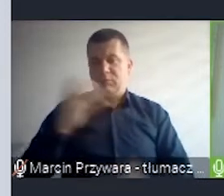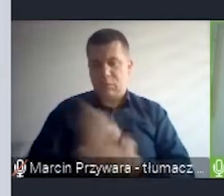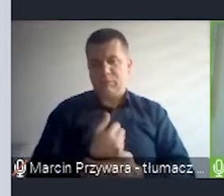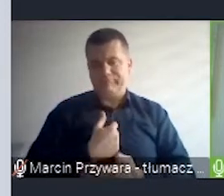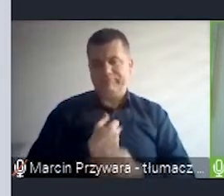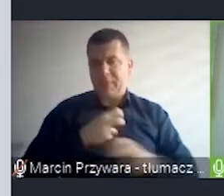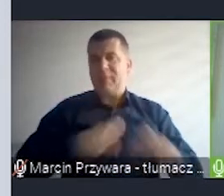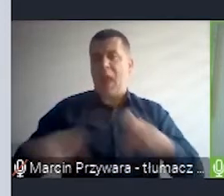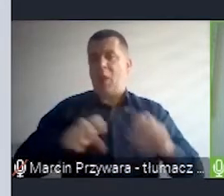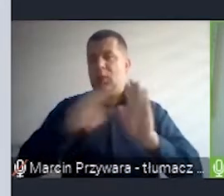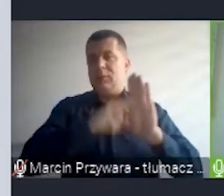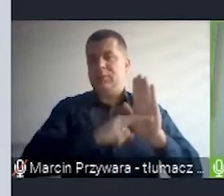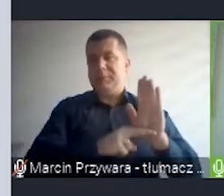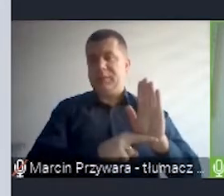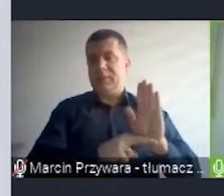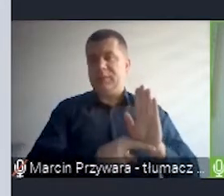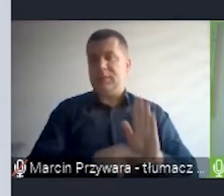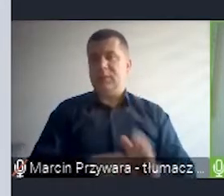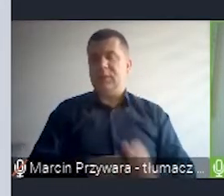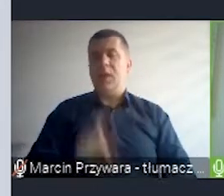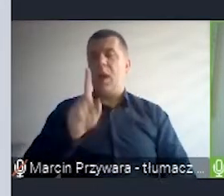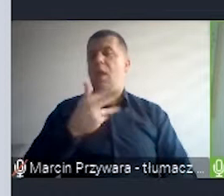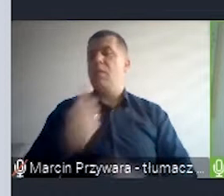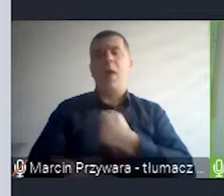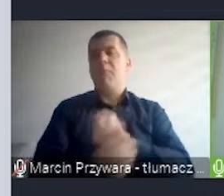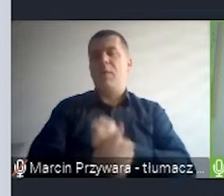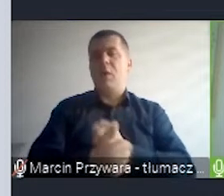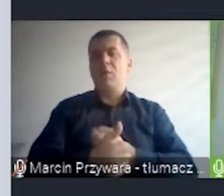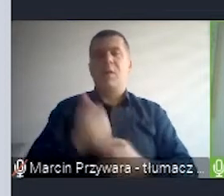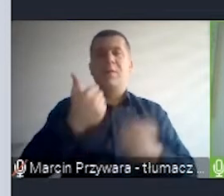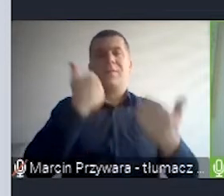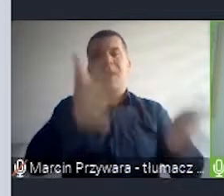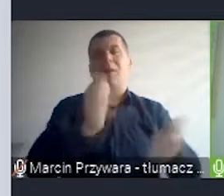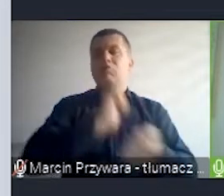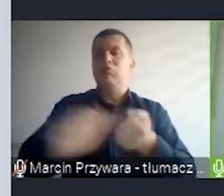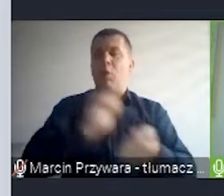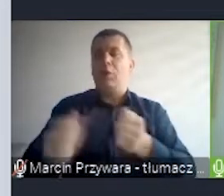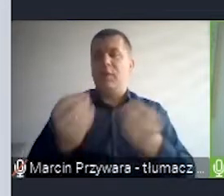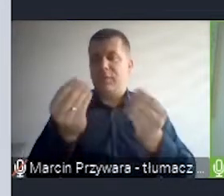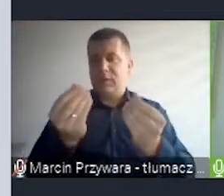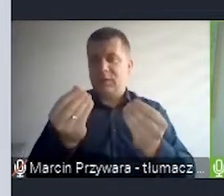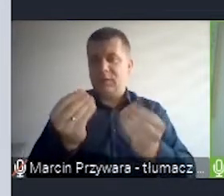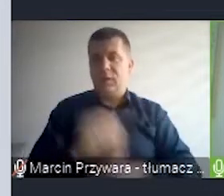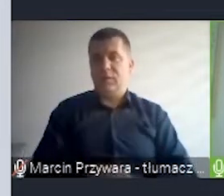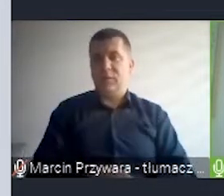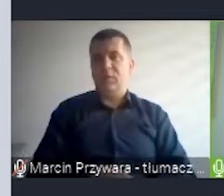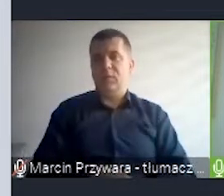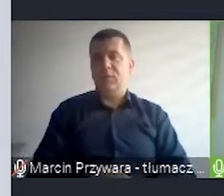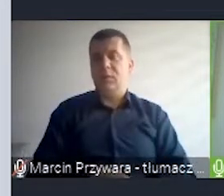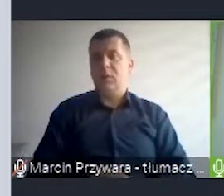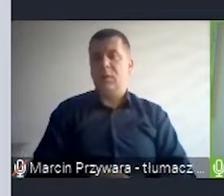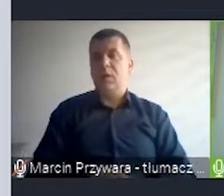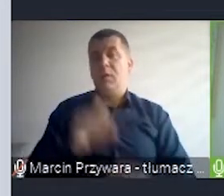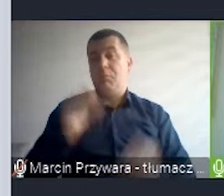naruszeniem przepisów, ale nie spowodowało to szkody finansowej, przy czym podkreślam, ona